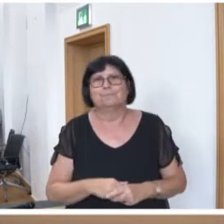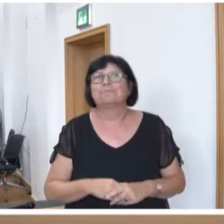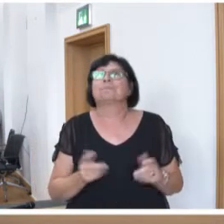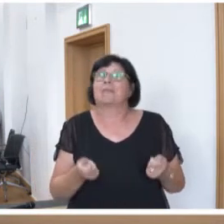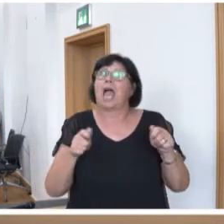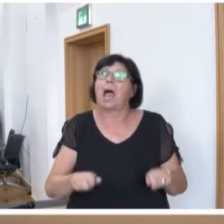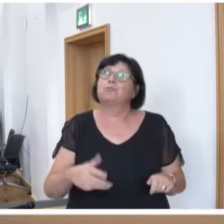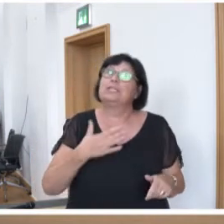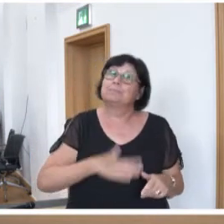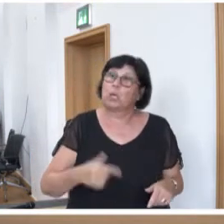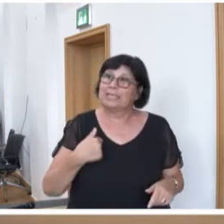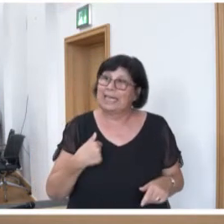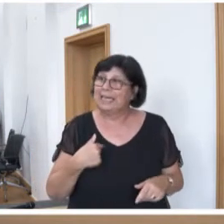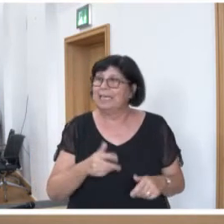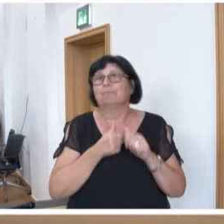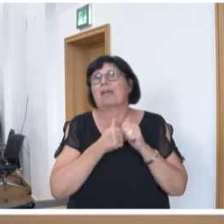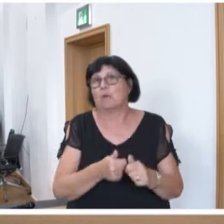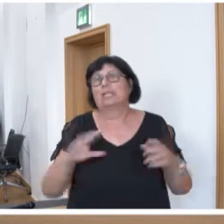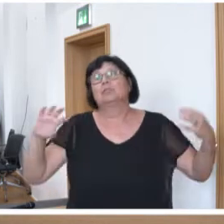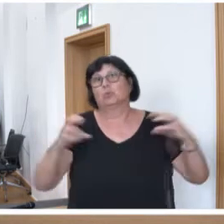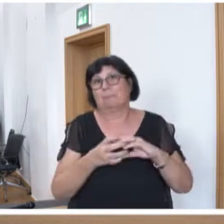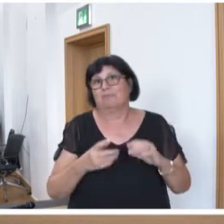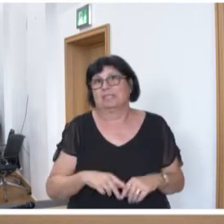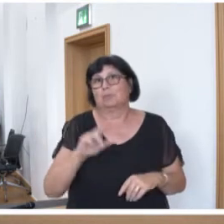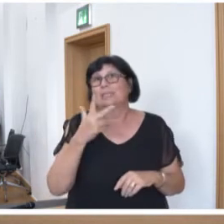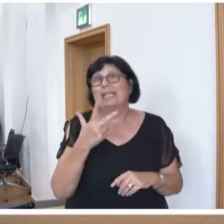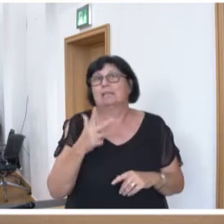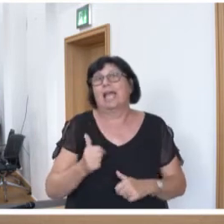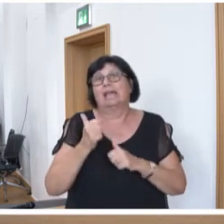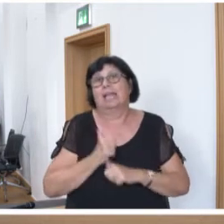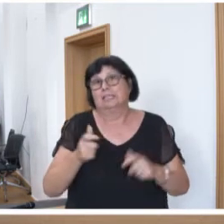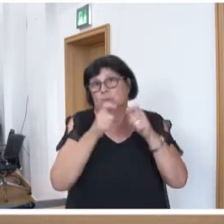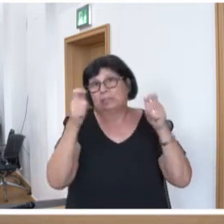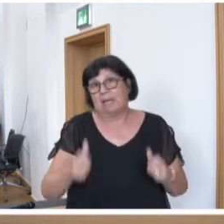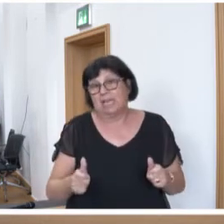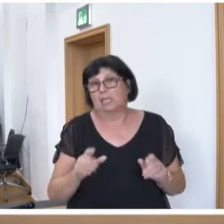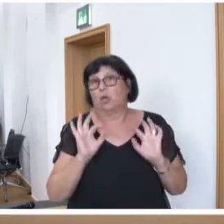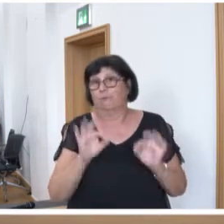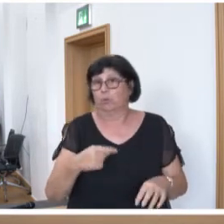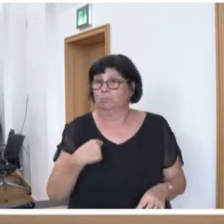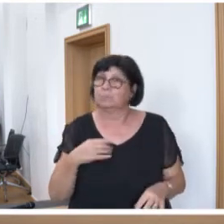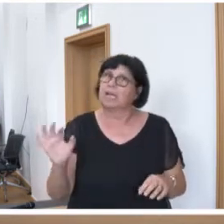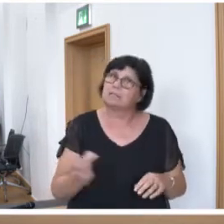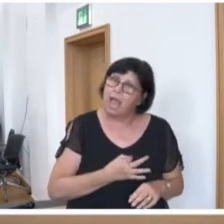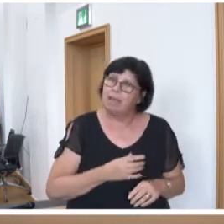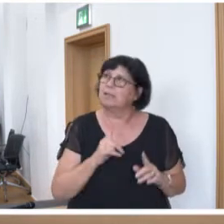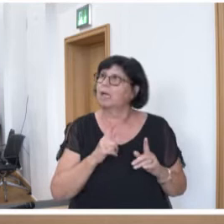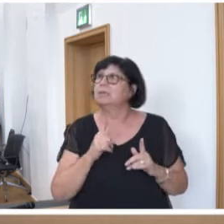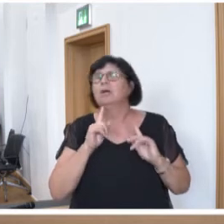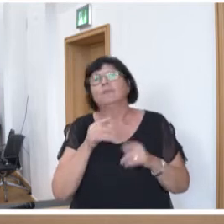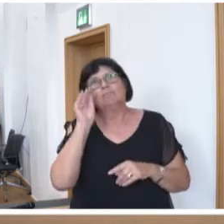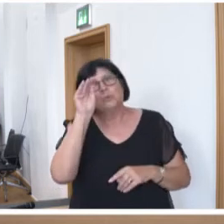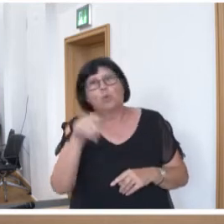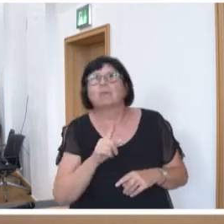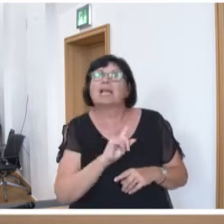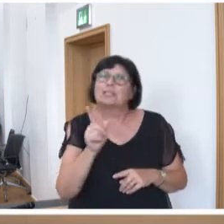Abschließend möchte ich Folgendes zusammenfassen. Das dritte Entlastungspaket bietet uns SaarländerInnen eine Perspektive. Mit